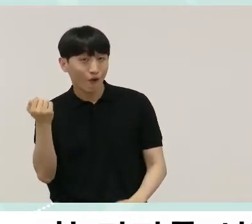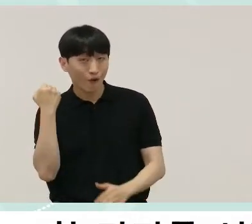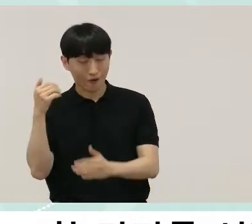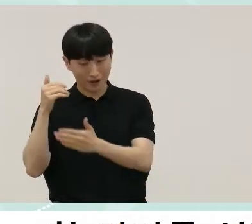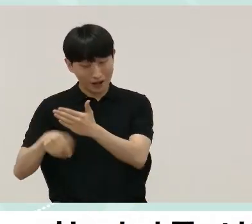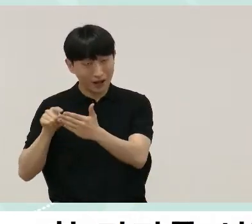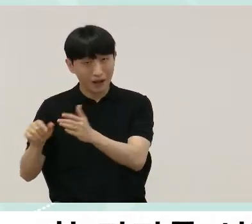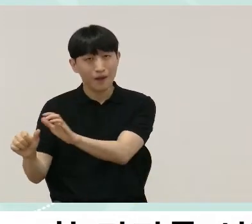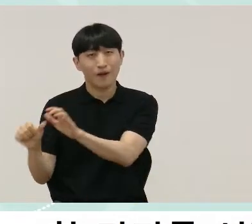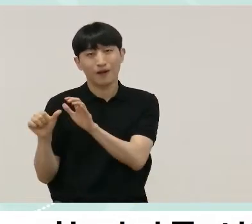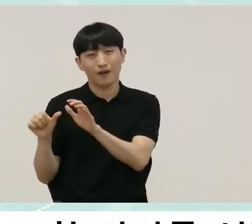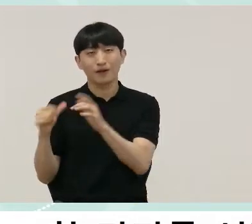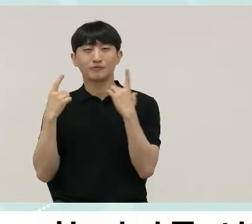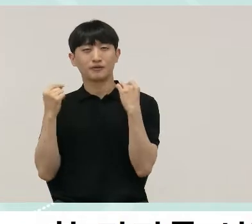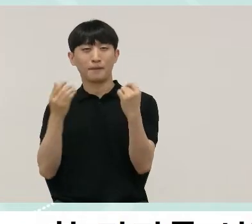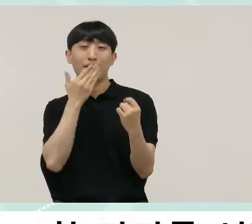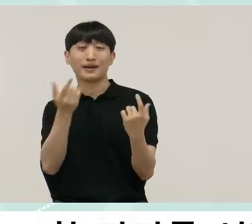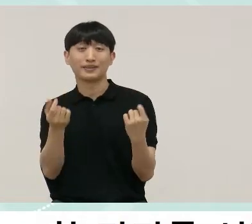그런데